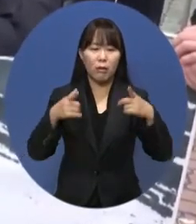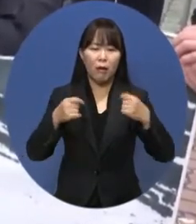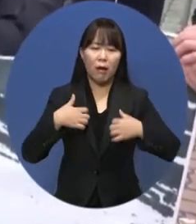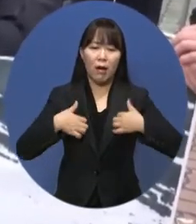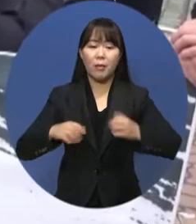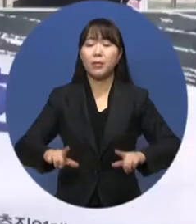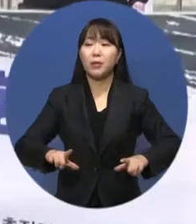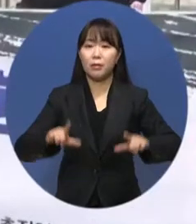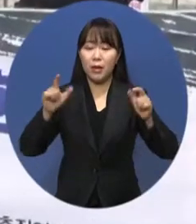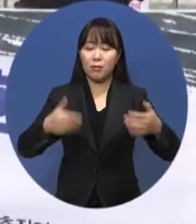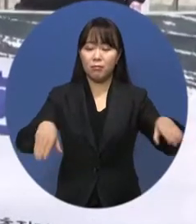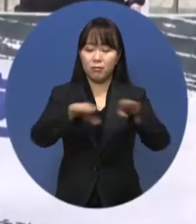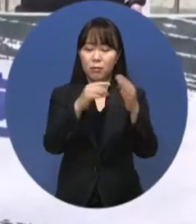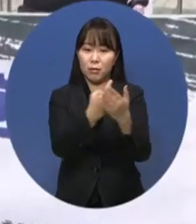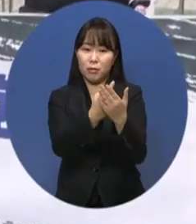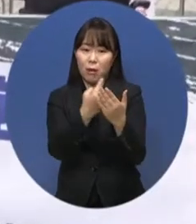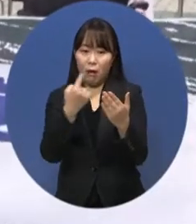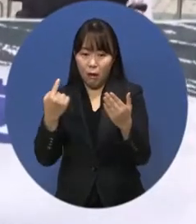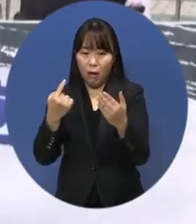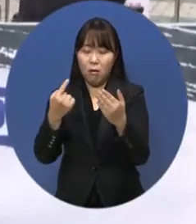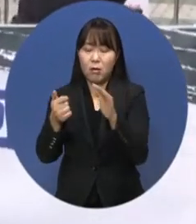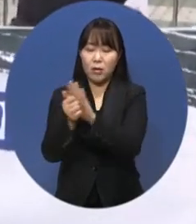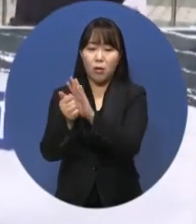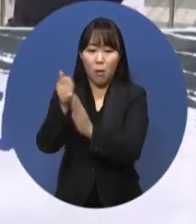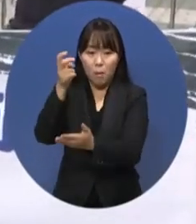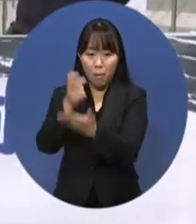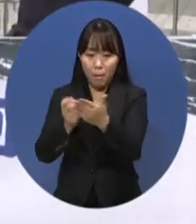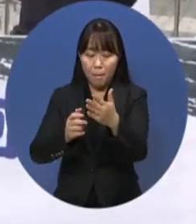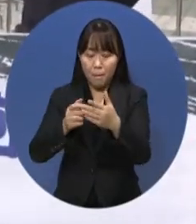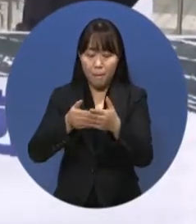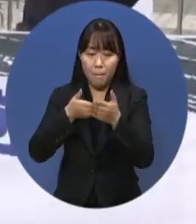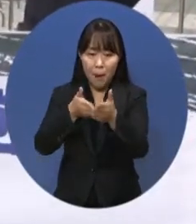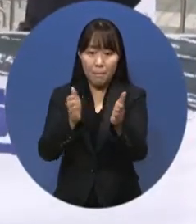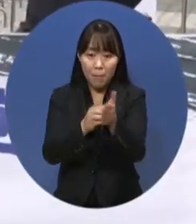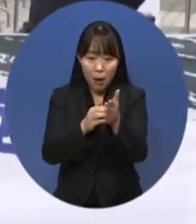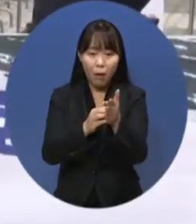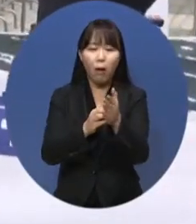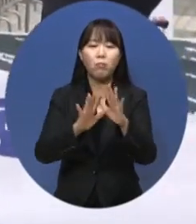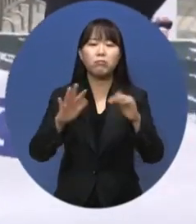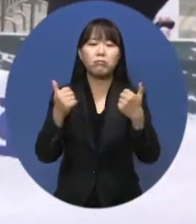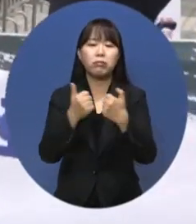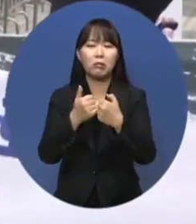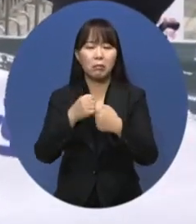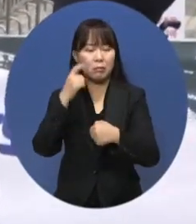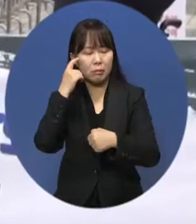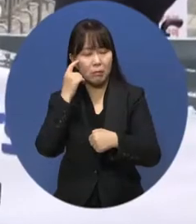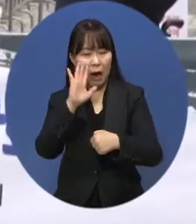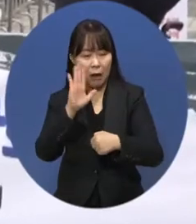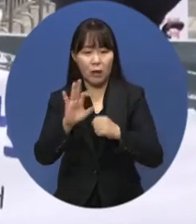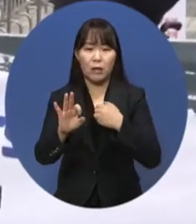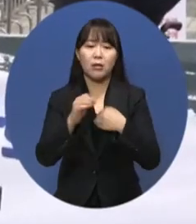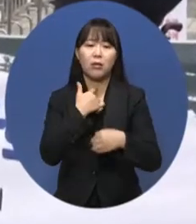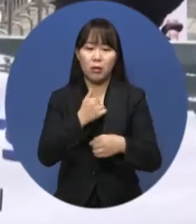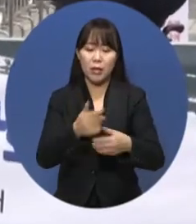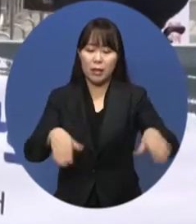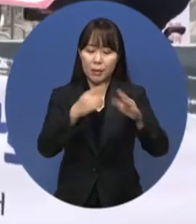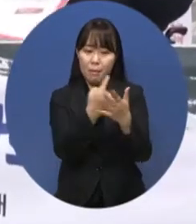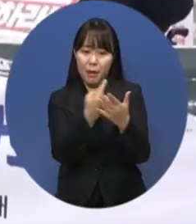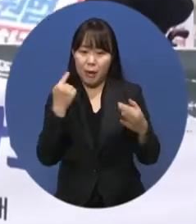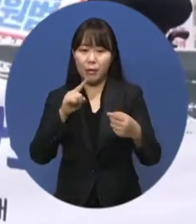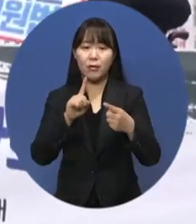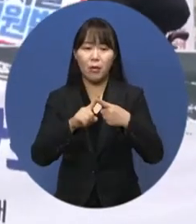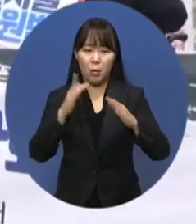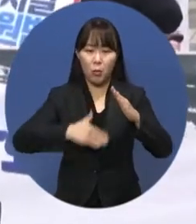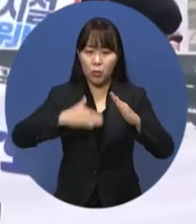기쁜날 탈 시절 지어 버디 반전했다 국회가 언제나 부정했던 털 시설이 라는 단어가 그래요